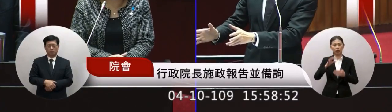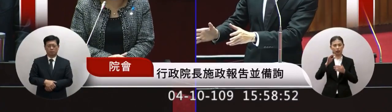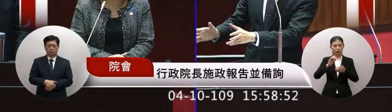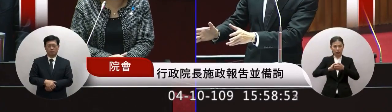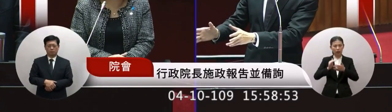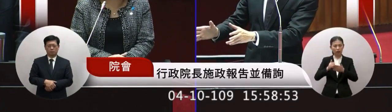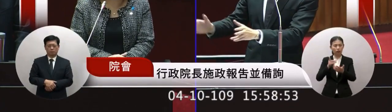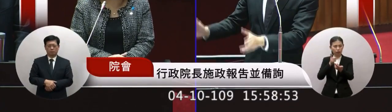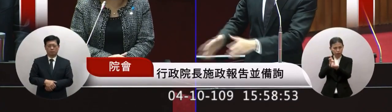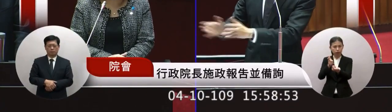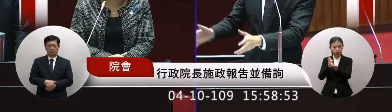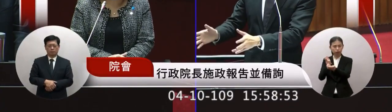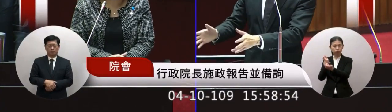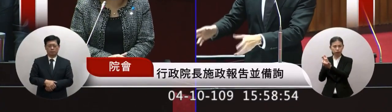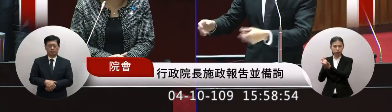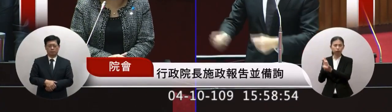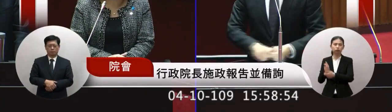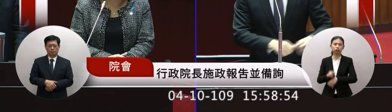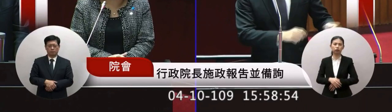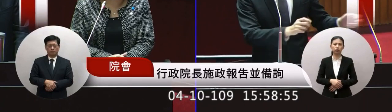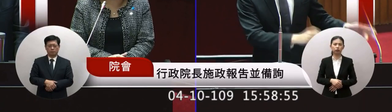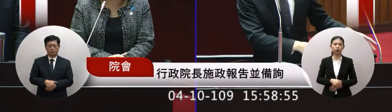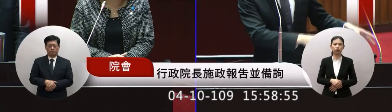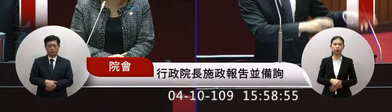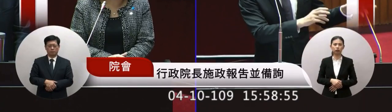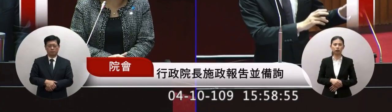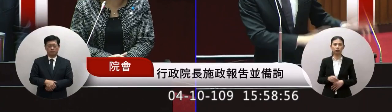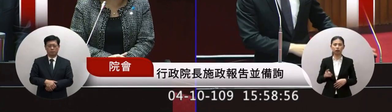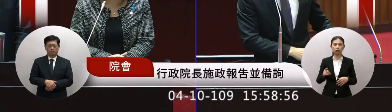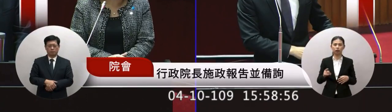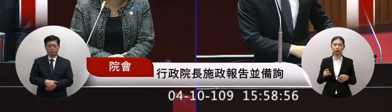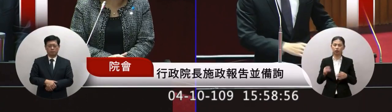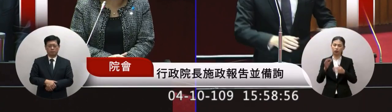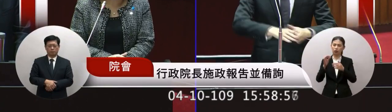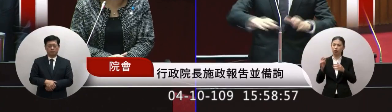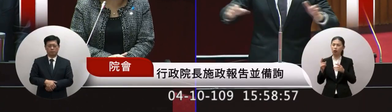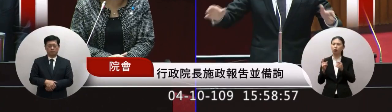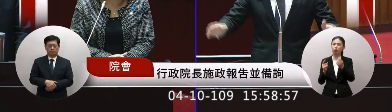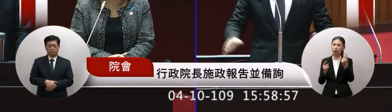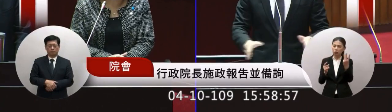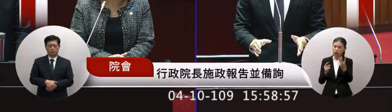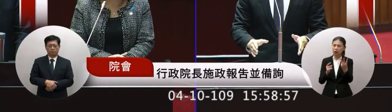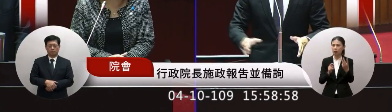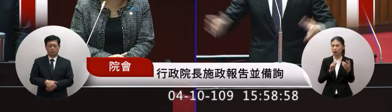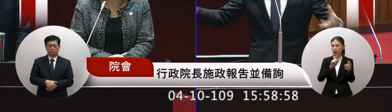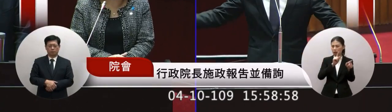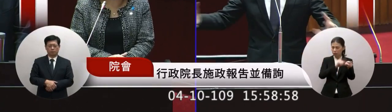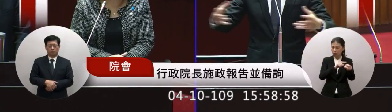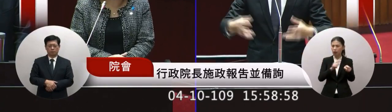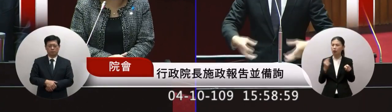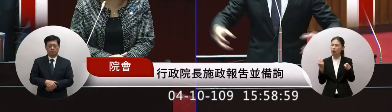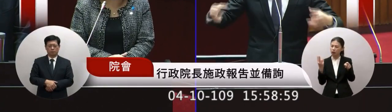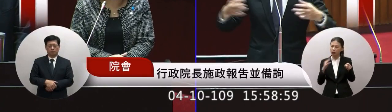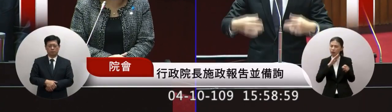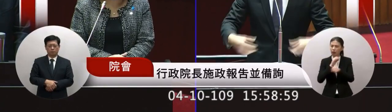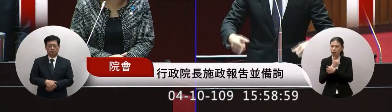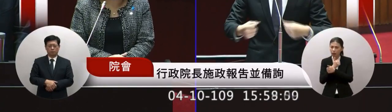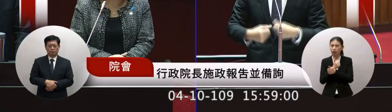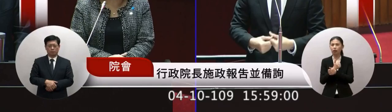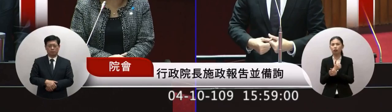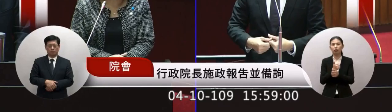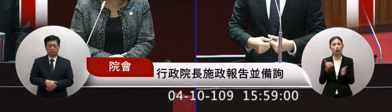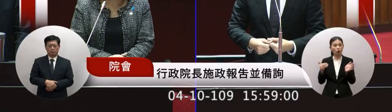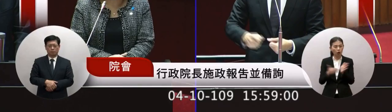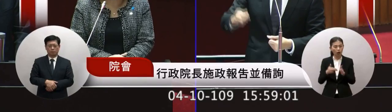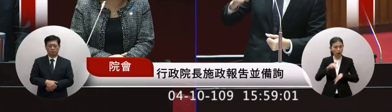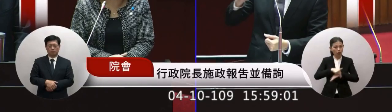即个咱即个法律的，啊，哪几个指标是参考尔，即个定好清楚了后，大家来开会，大家来参详即个